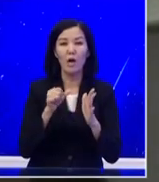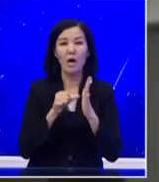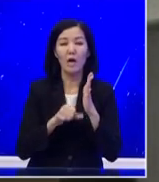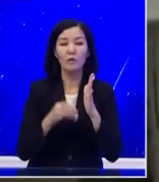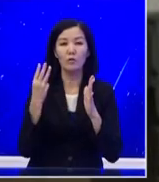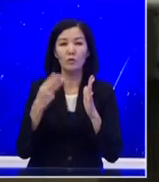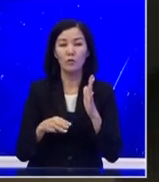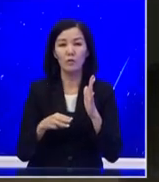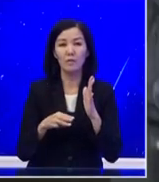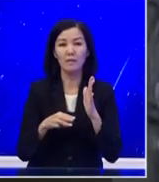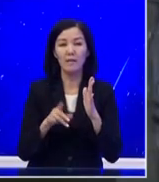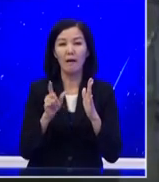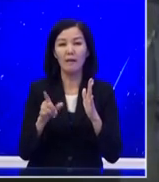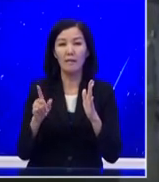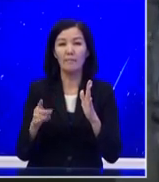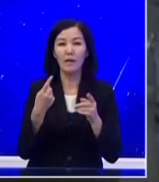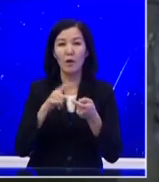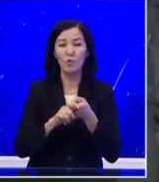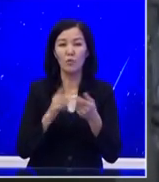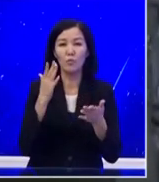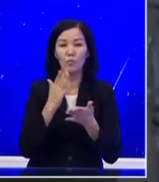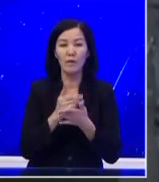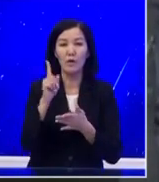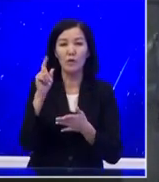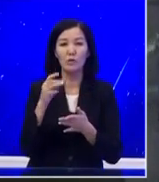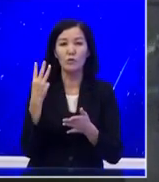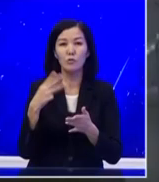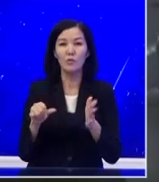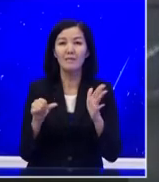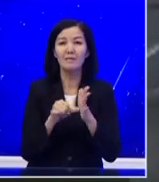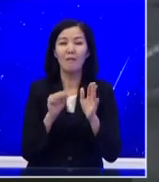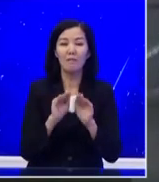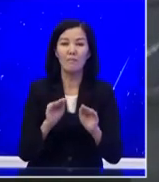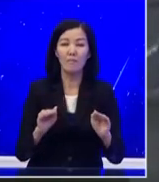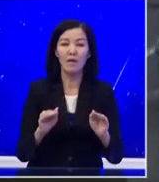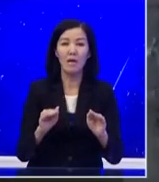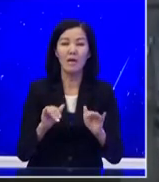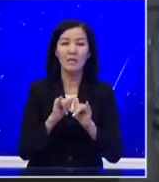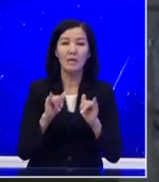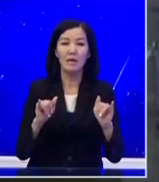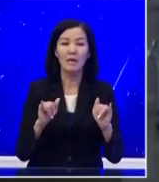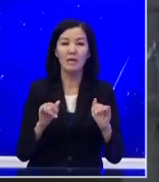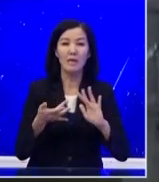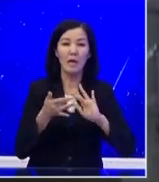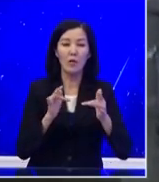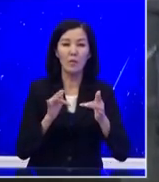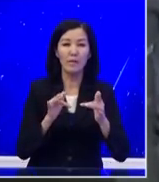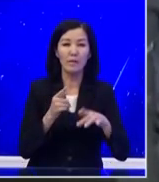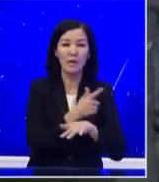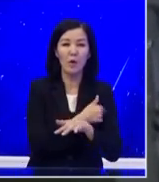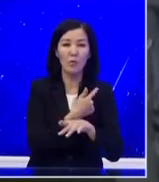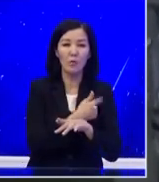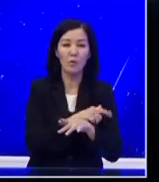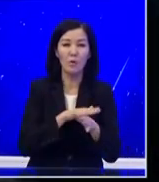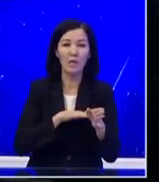астам жетісулықтан анықталып отыр. Олардың 136-сы бала. Пандемия жағдайында әлеуметтік желіде ауруханалардың лық